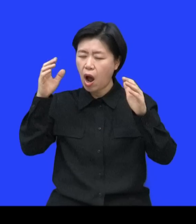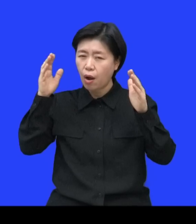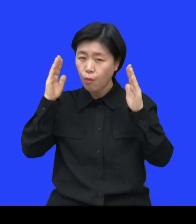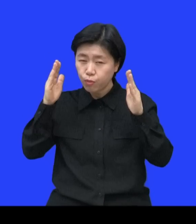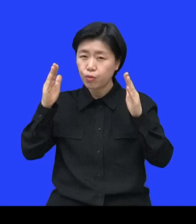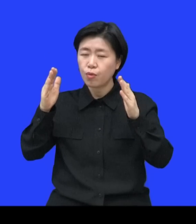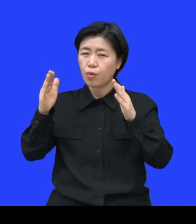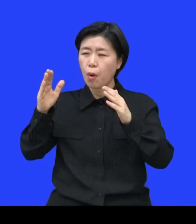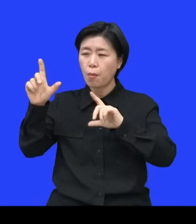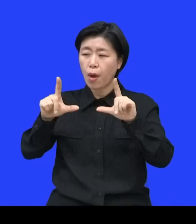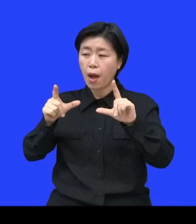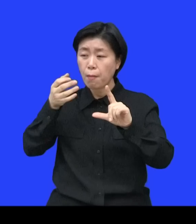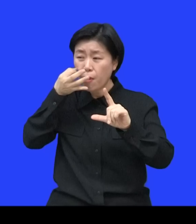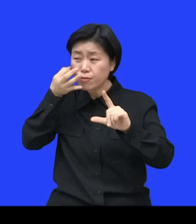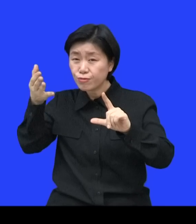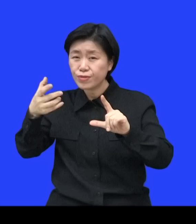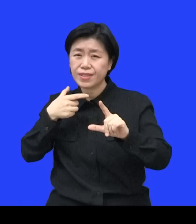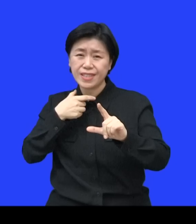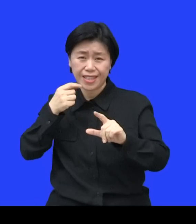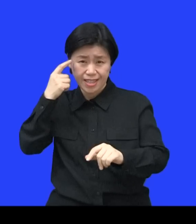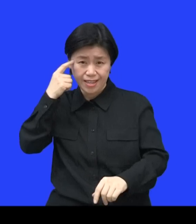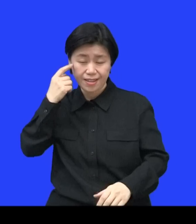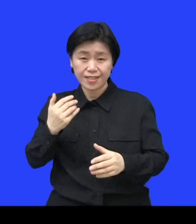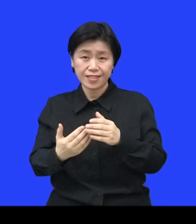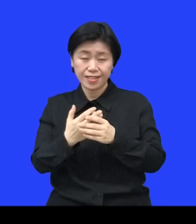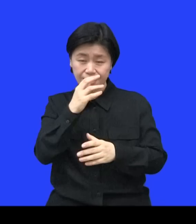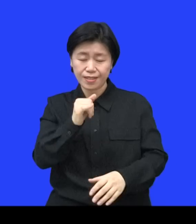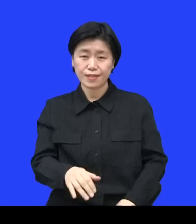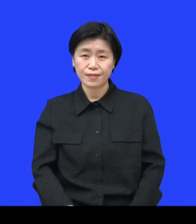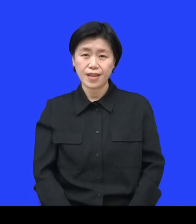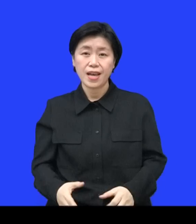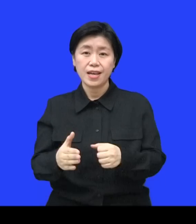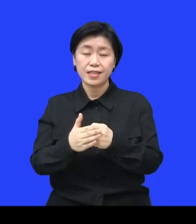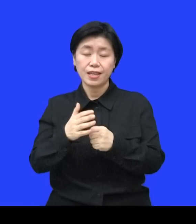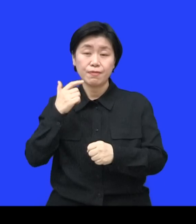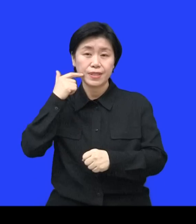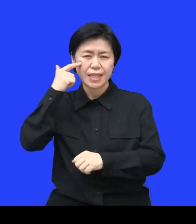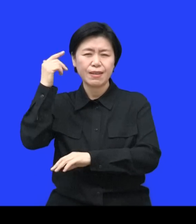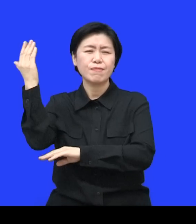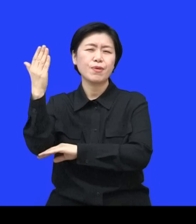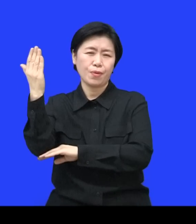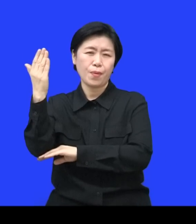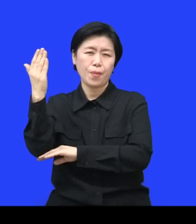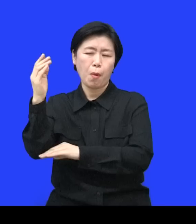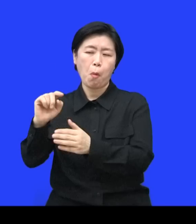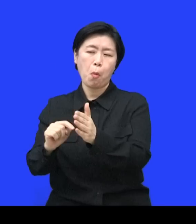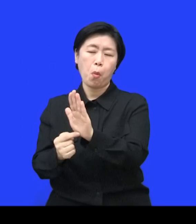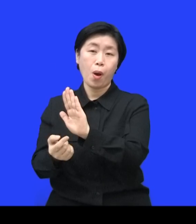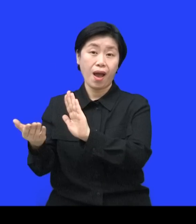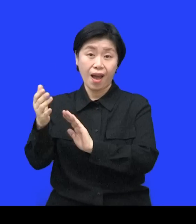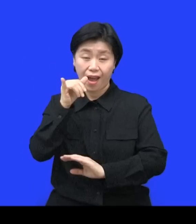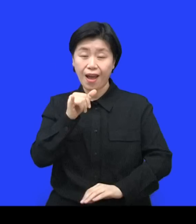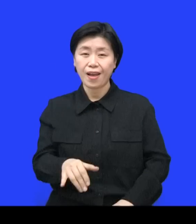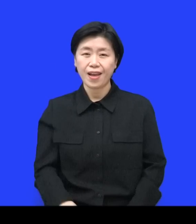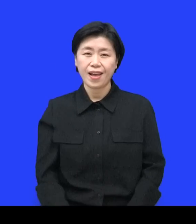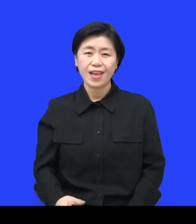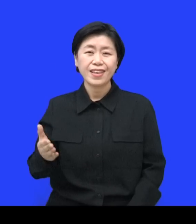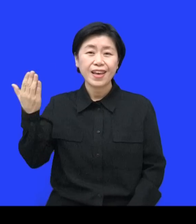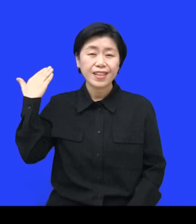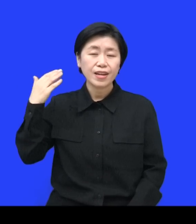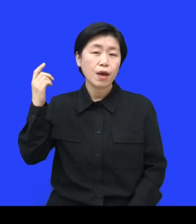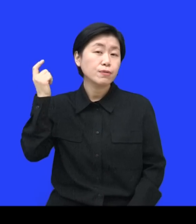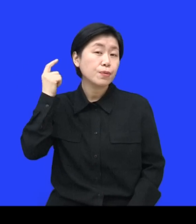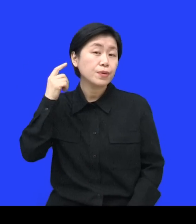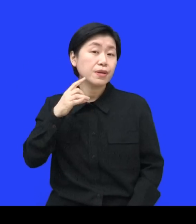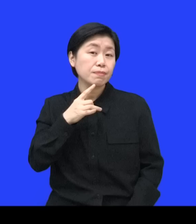유명한 목사님들의 설교였습니다. 옛날에는 동영상으로 인터넷에 나오는 게 있고 AOD라고 이제 설교 음성만 이제